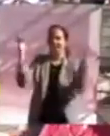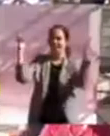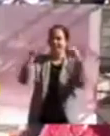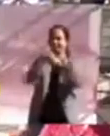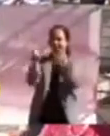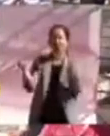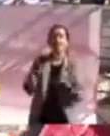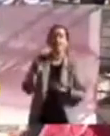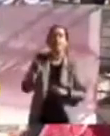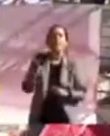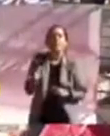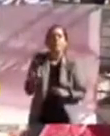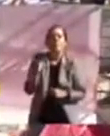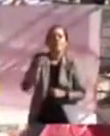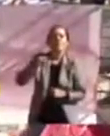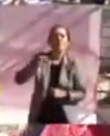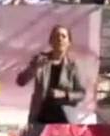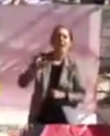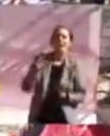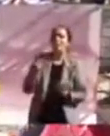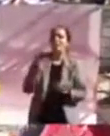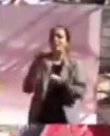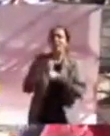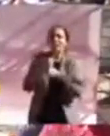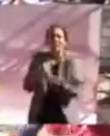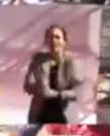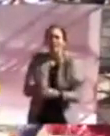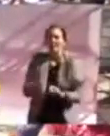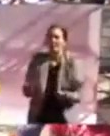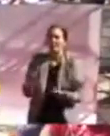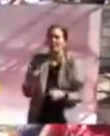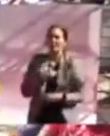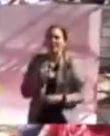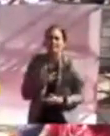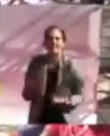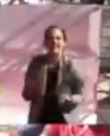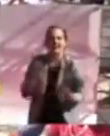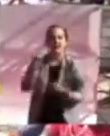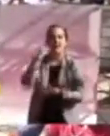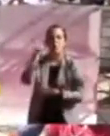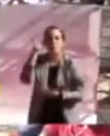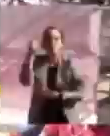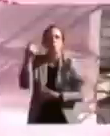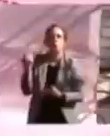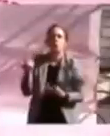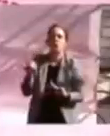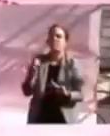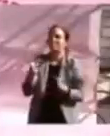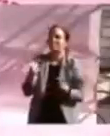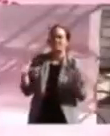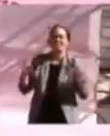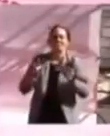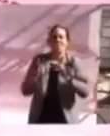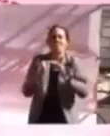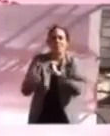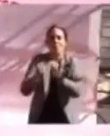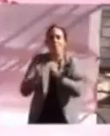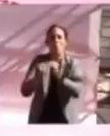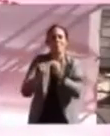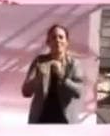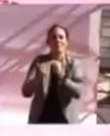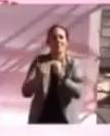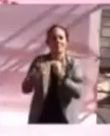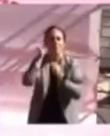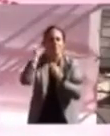cultura quella miriade di battaglie che dentro questa sfida possono aiutarci a spostare in avanti gli obiettivi